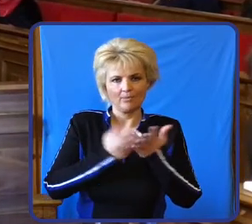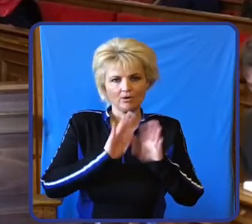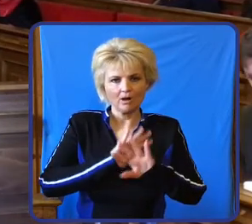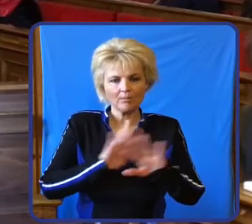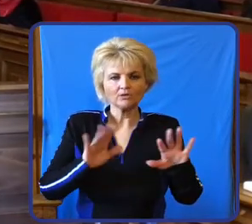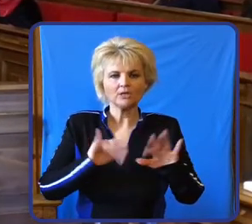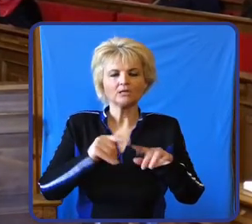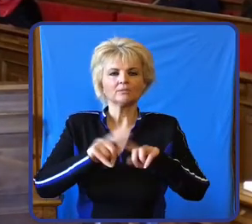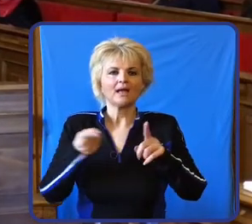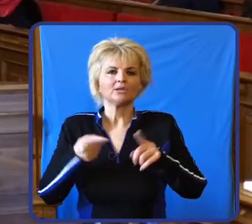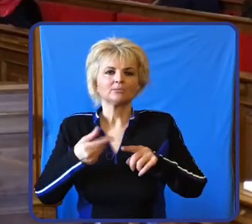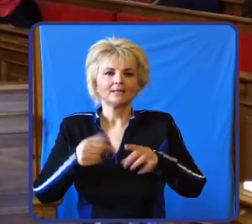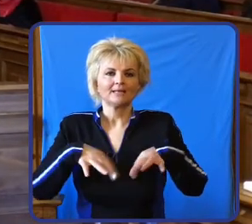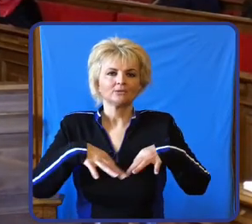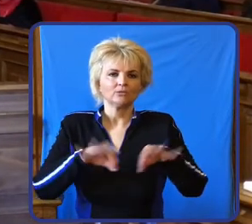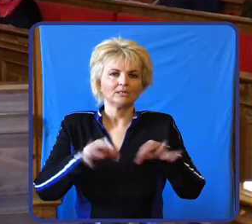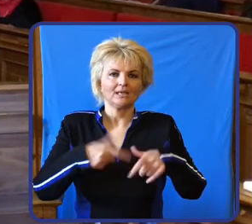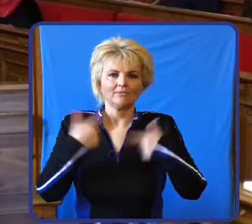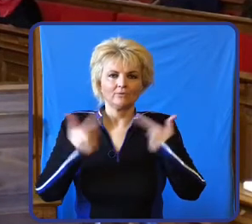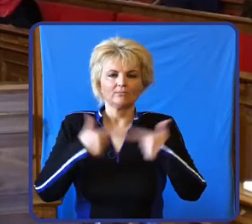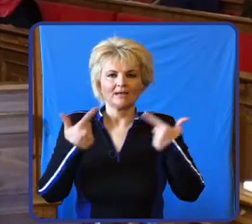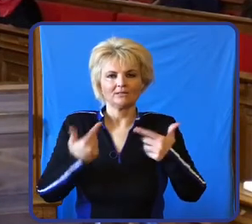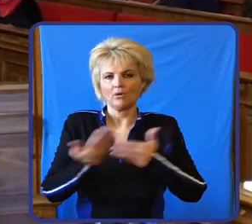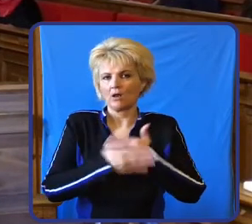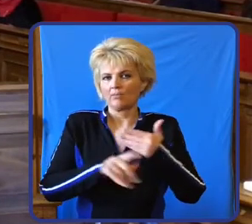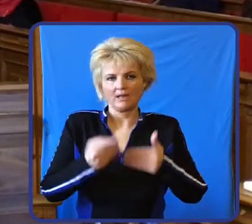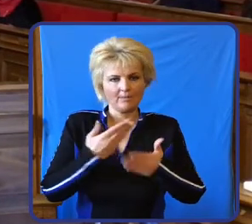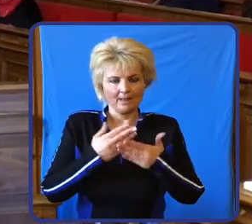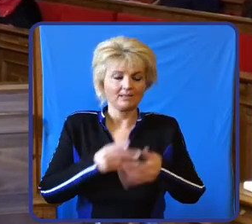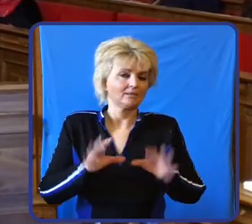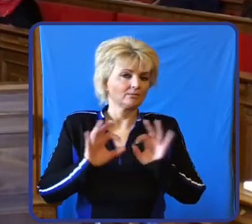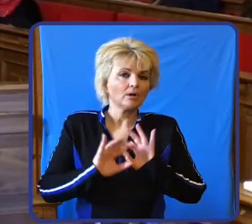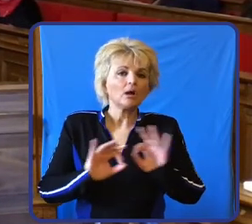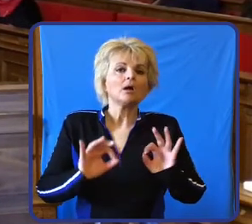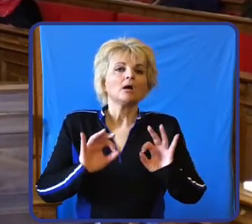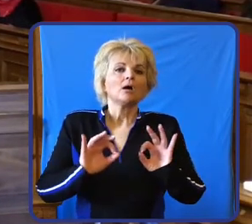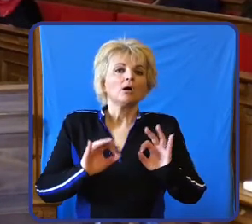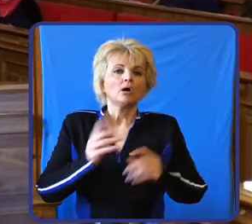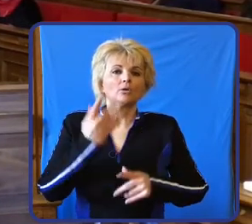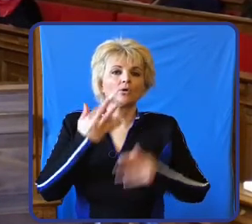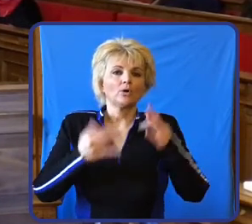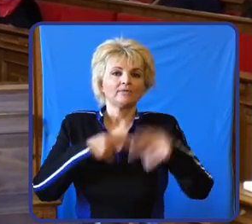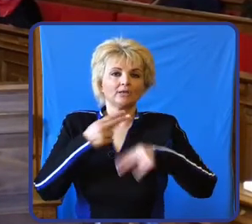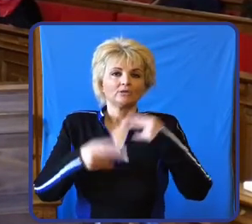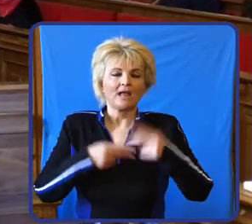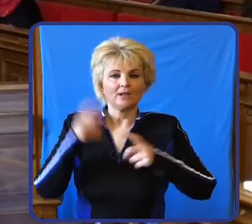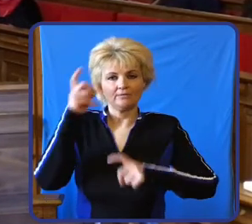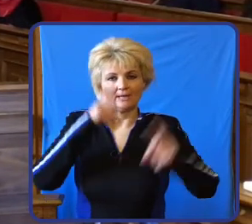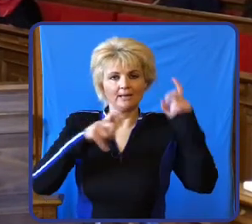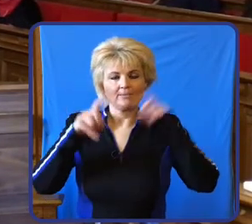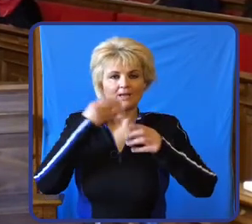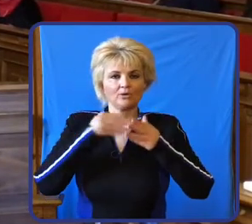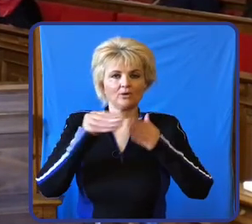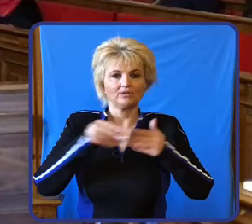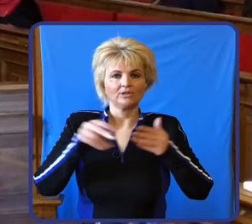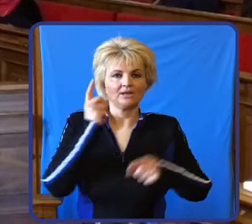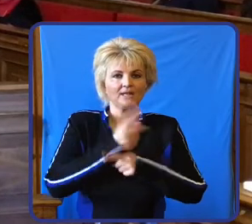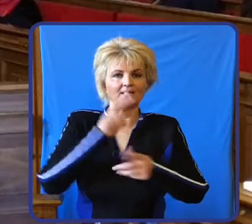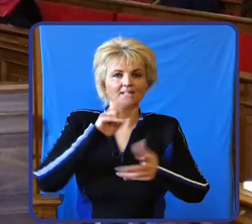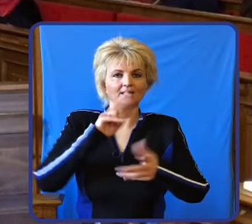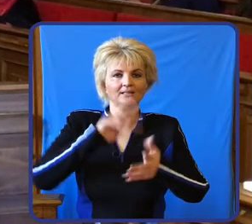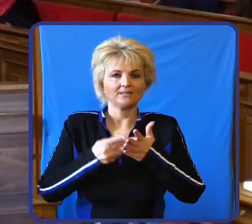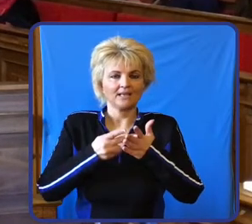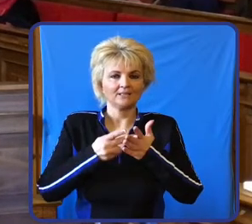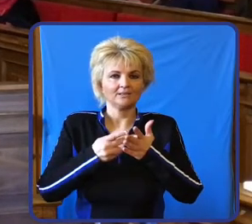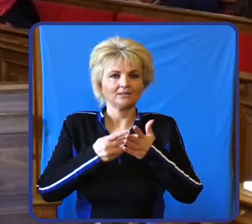információk elfogadható alapját. Továbbá a könyvvizsgálat véleménye szerint a költségvetési rendelet tervezetet a